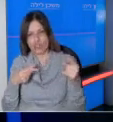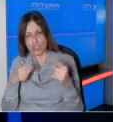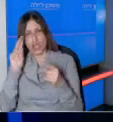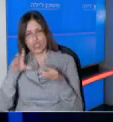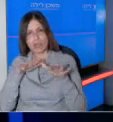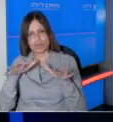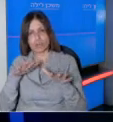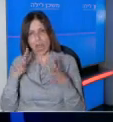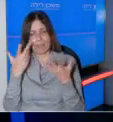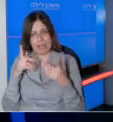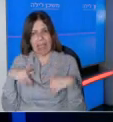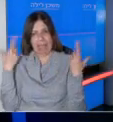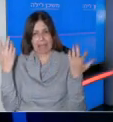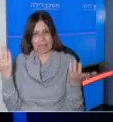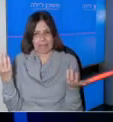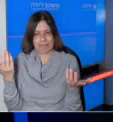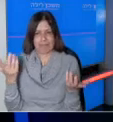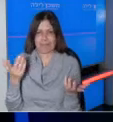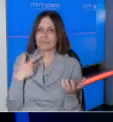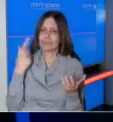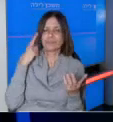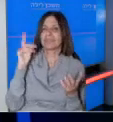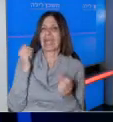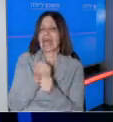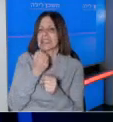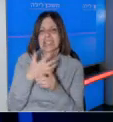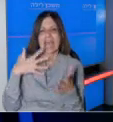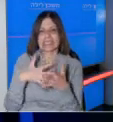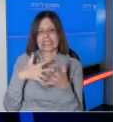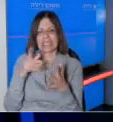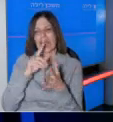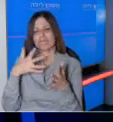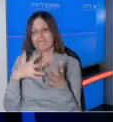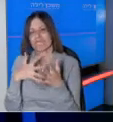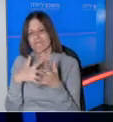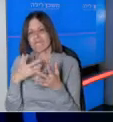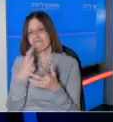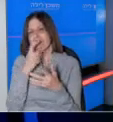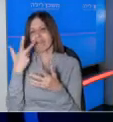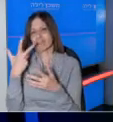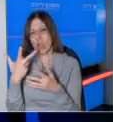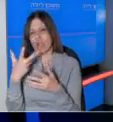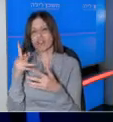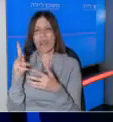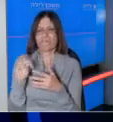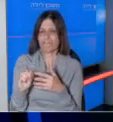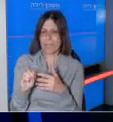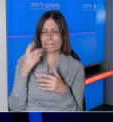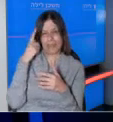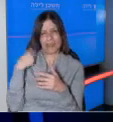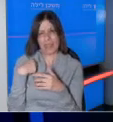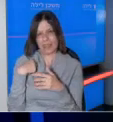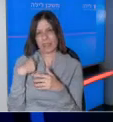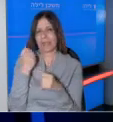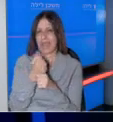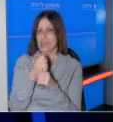ממשלה, מה הם חיים? חיים בסרט. שמע, קודם כל, אני לא יודע מי עשה את הסקר הזה, מי הסוקר. 103 FM,